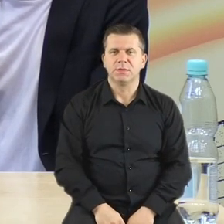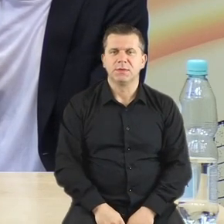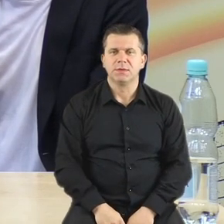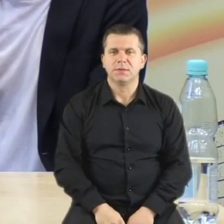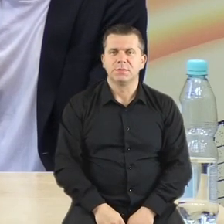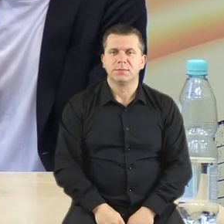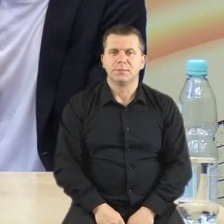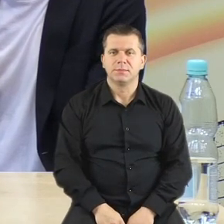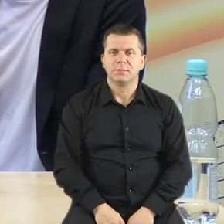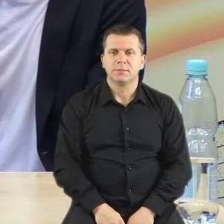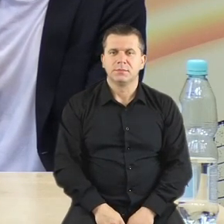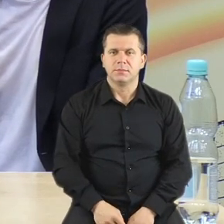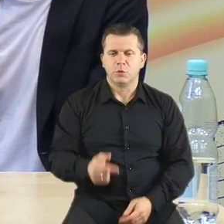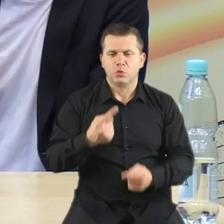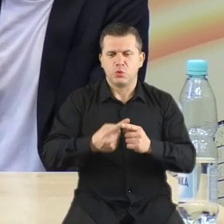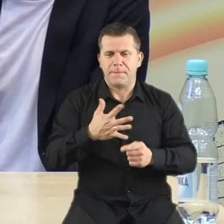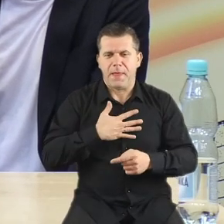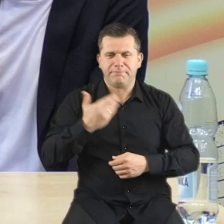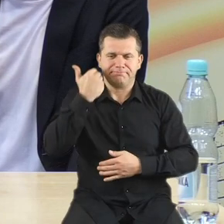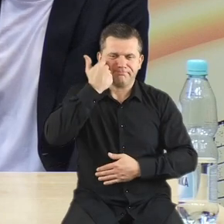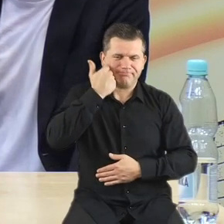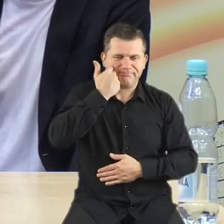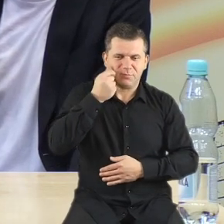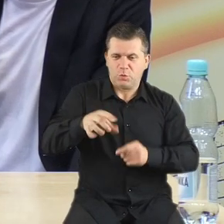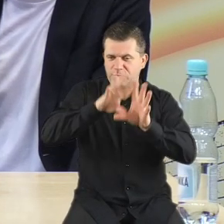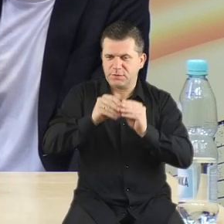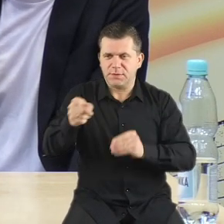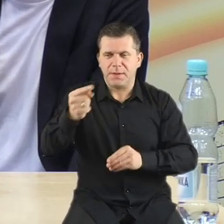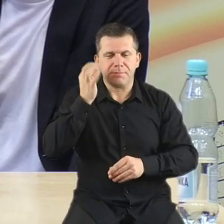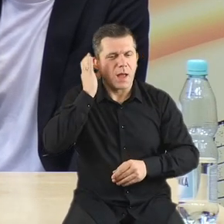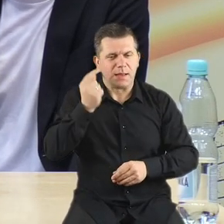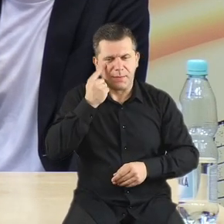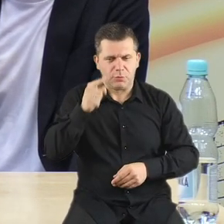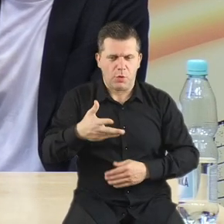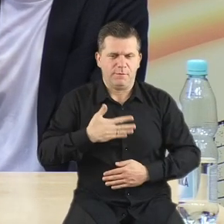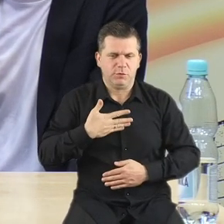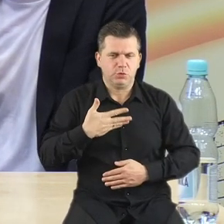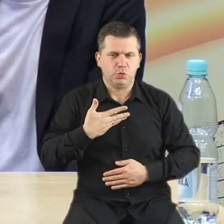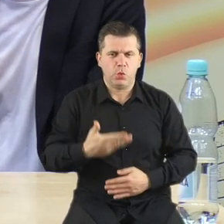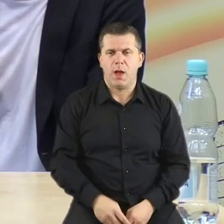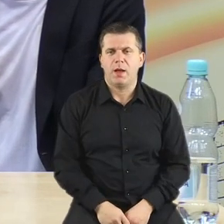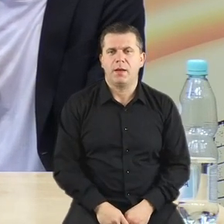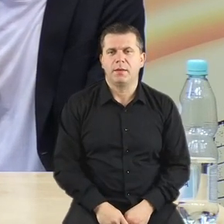I taki trochę nieśmielony tym wszystkim. Myślę, że ta pani to wyczuła, bo